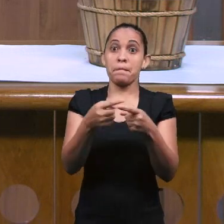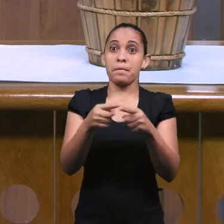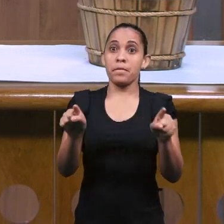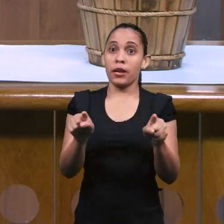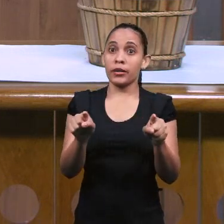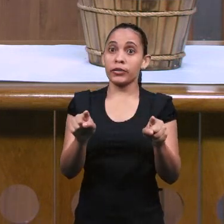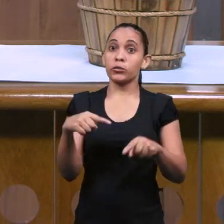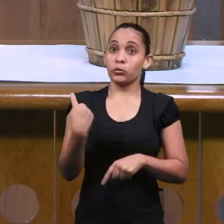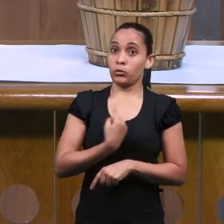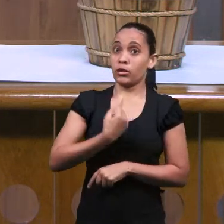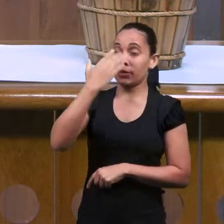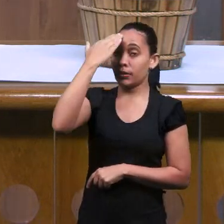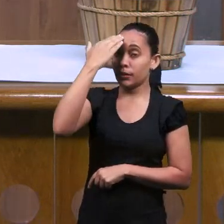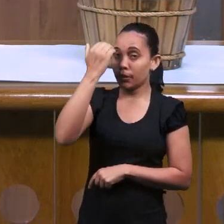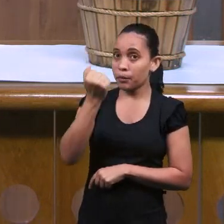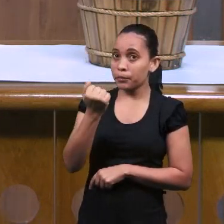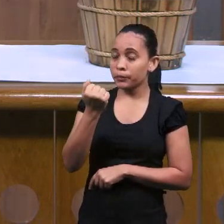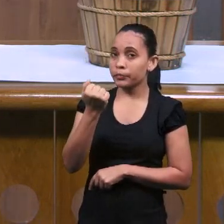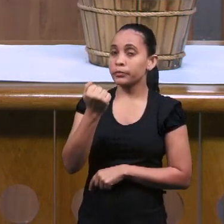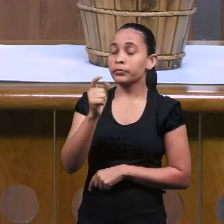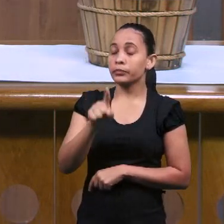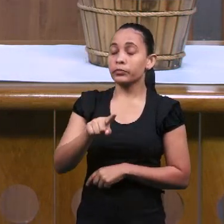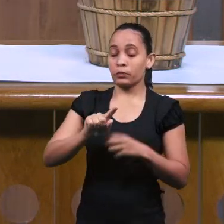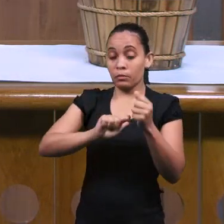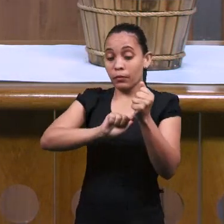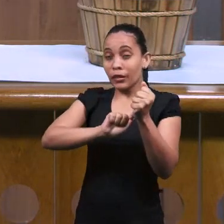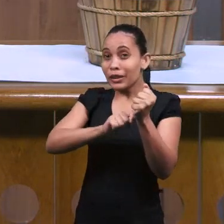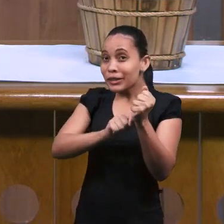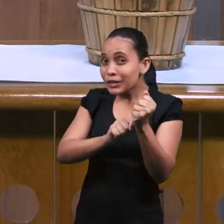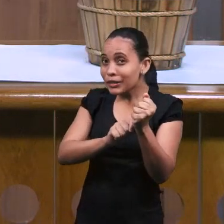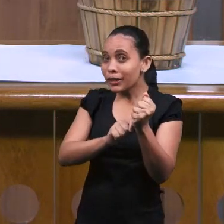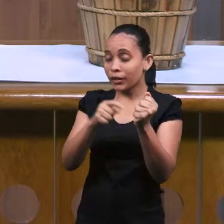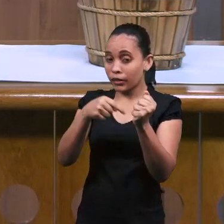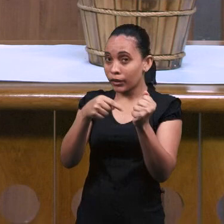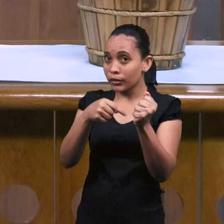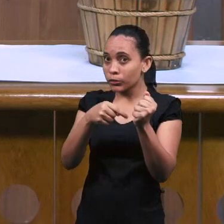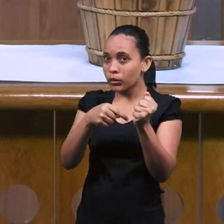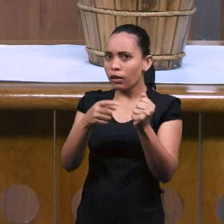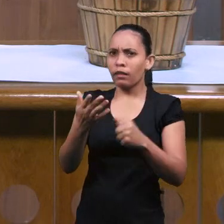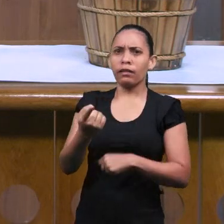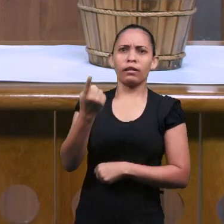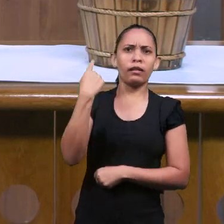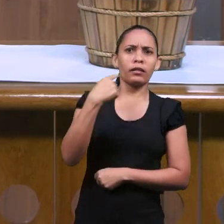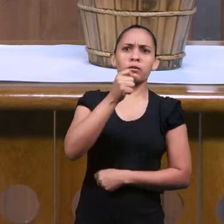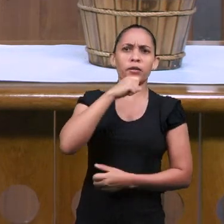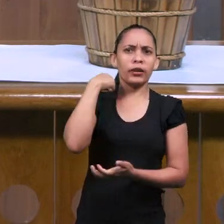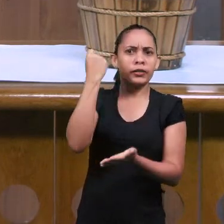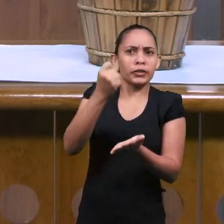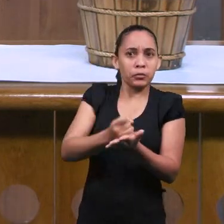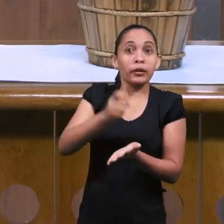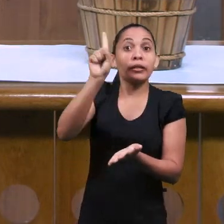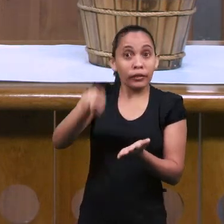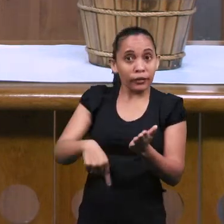savons que le mystère occulté dans l'Ancien Testament, qui est Jésus,